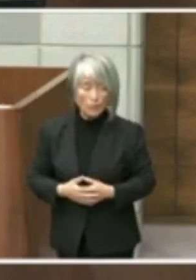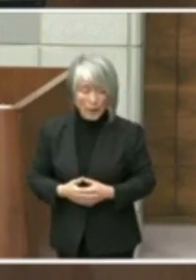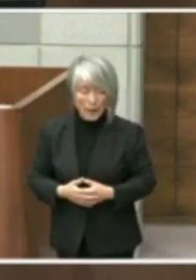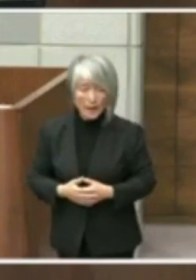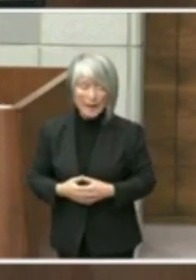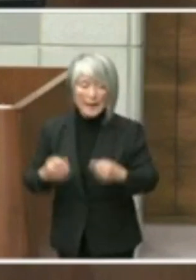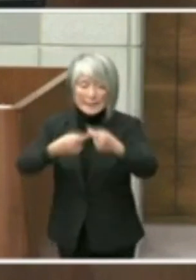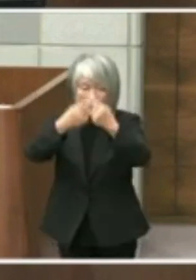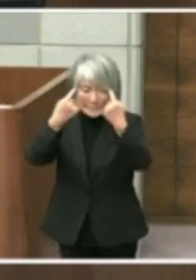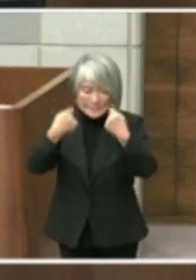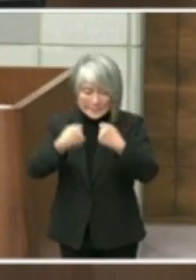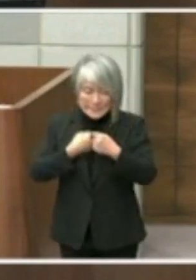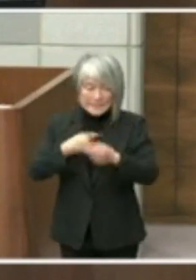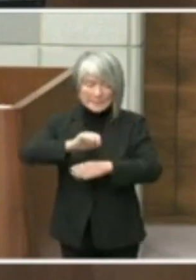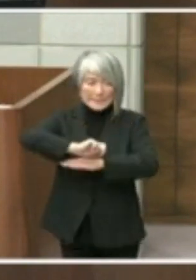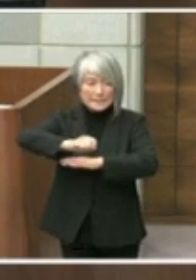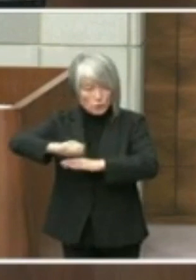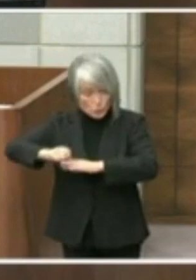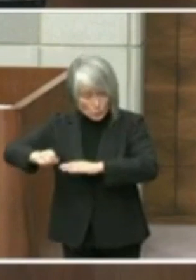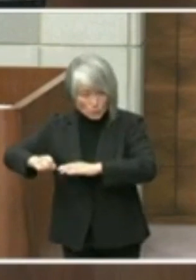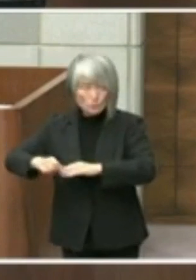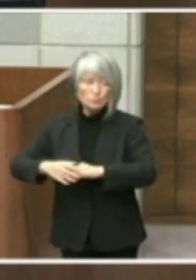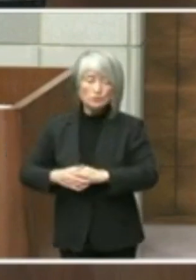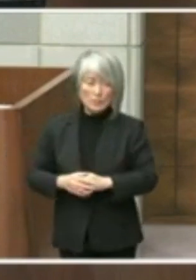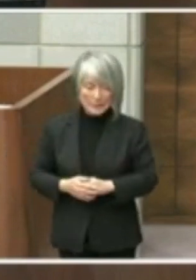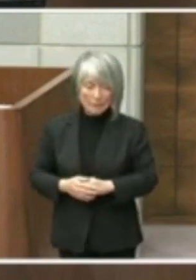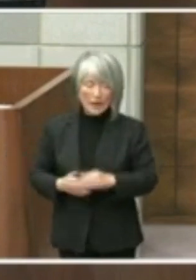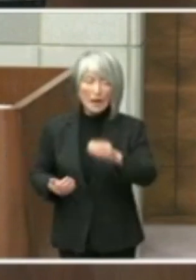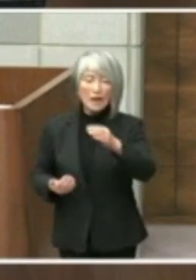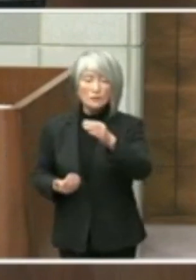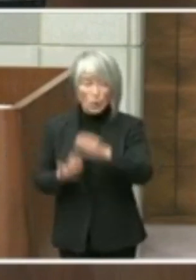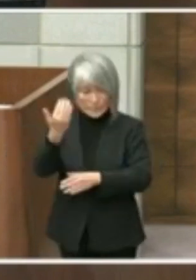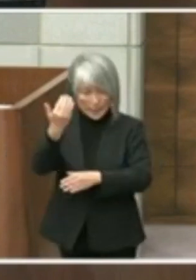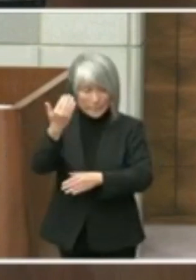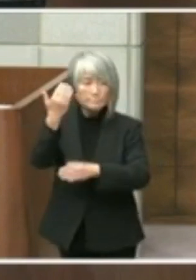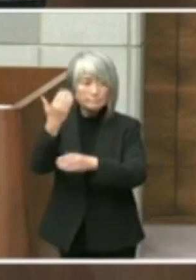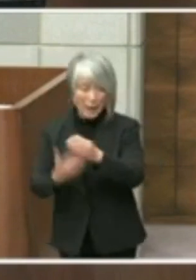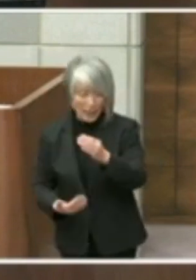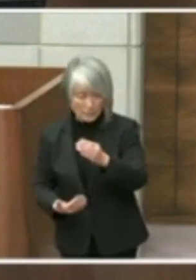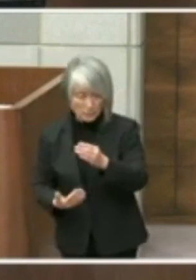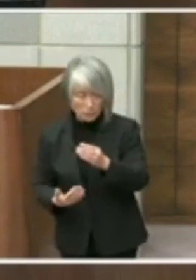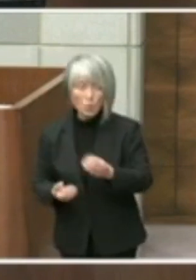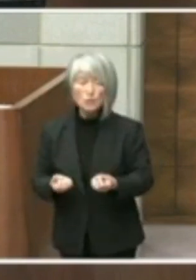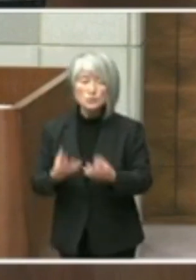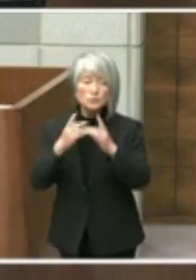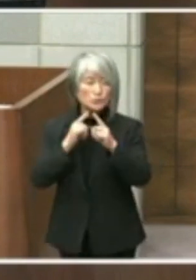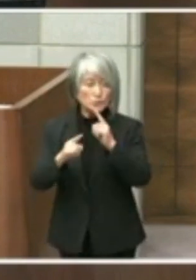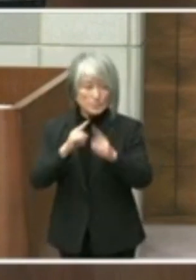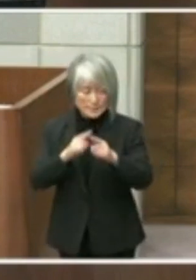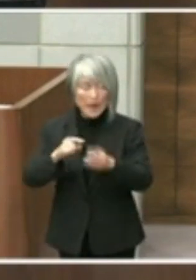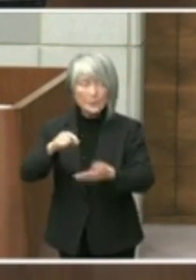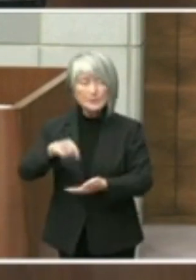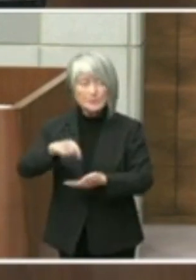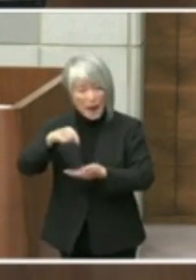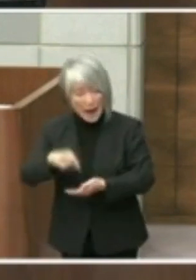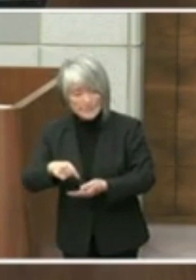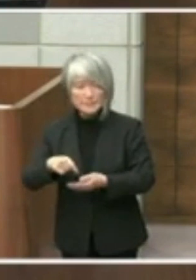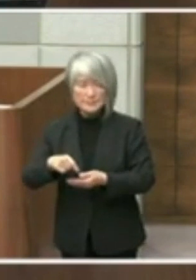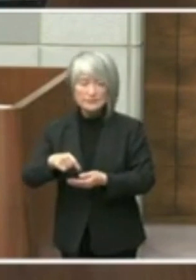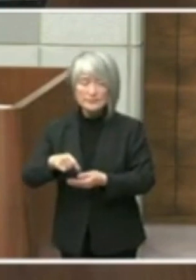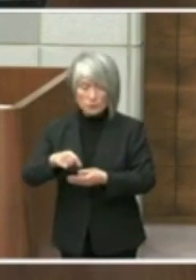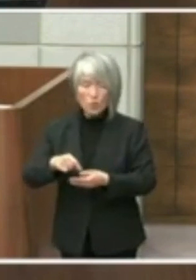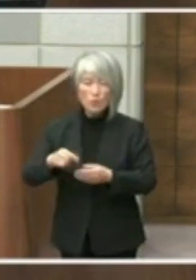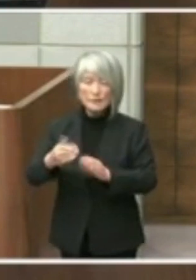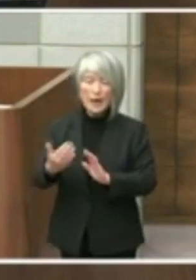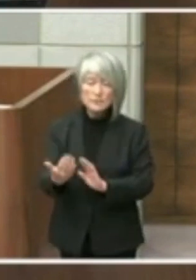書および当選または落選に関する祝辞や見舞い等の当例のためにする